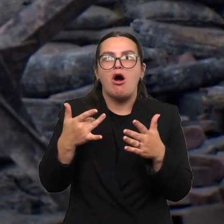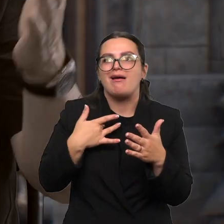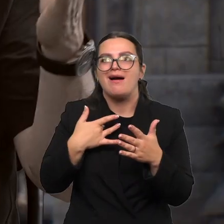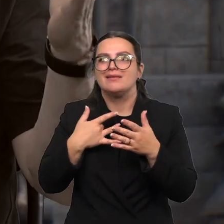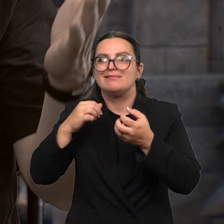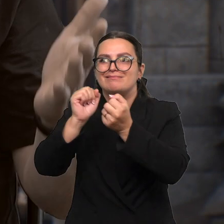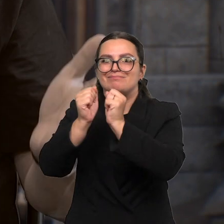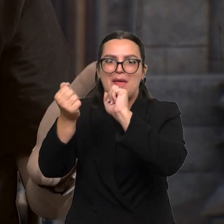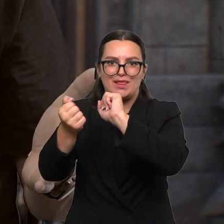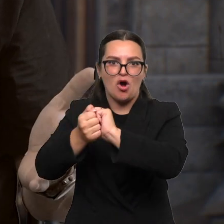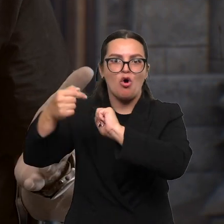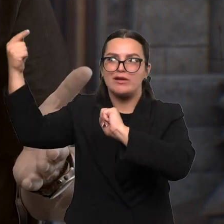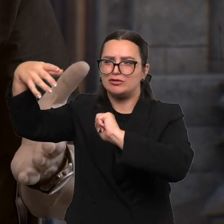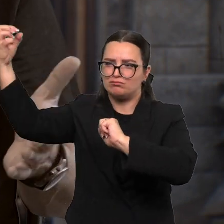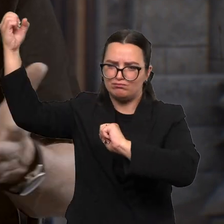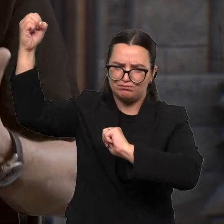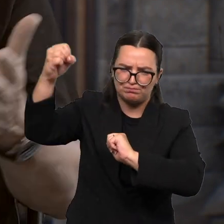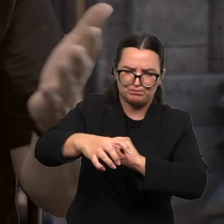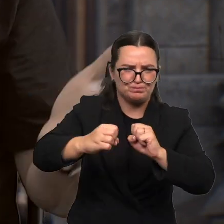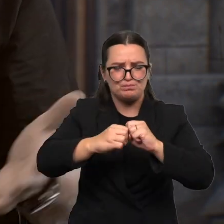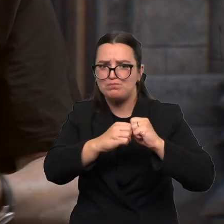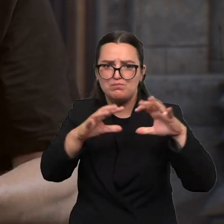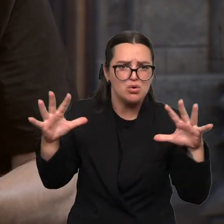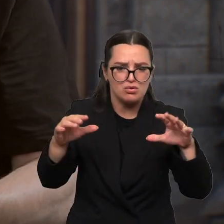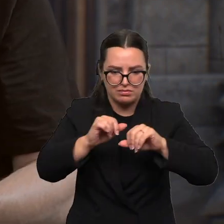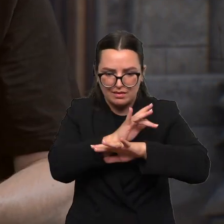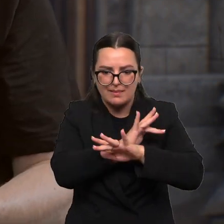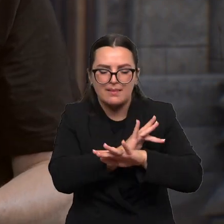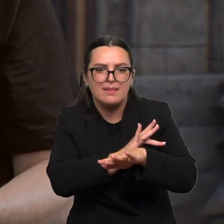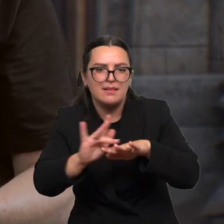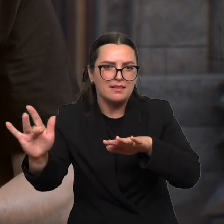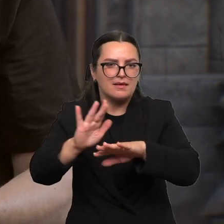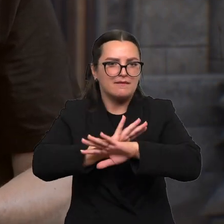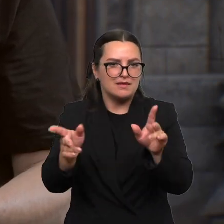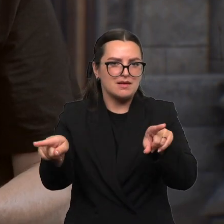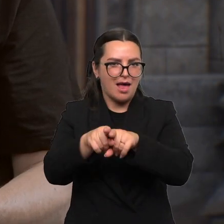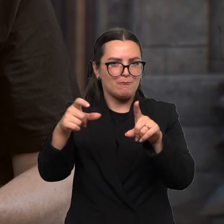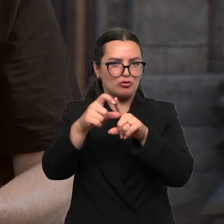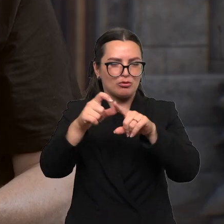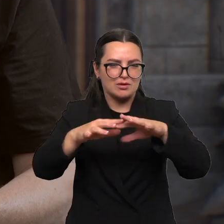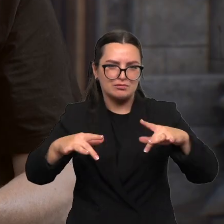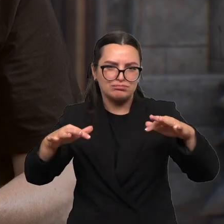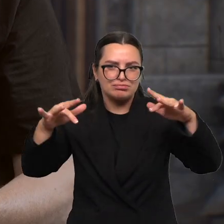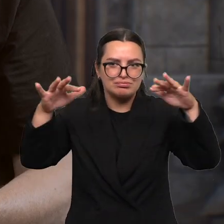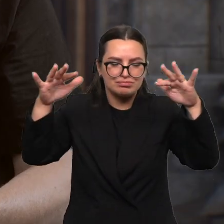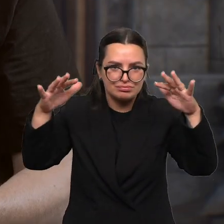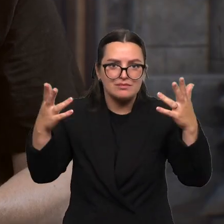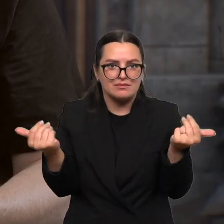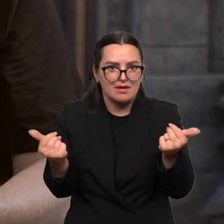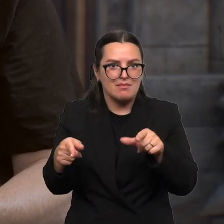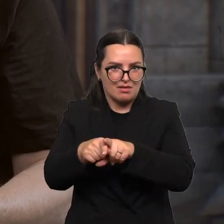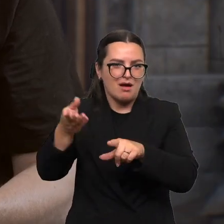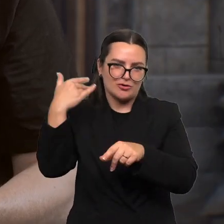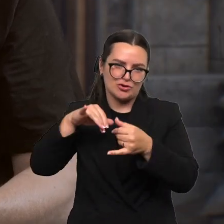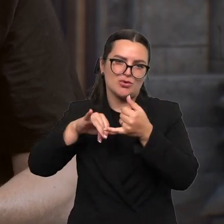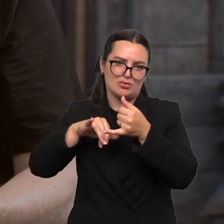nežinau, kokio nors meteorito nukritimo, kuris ten staiga paverstų pasaulį kažkokiu dulkių debesiu, kas